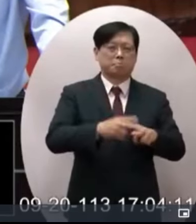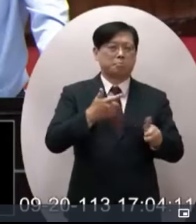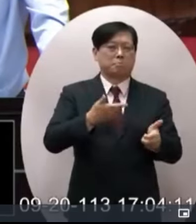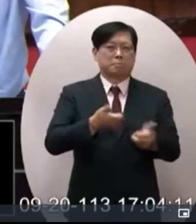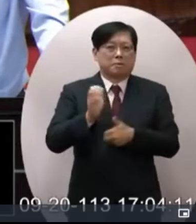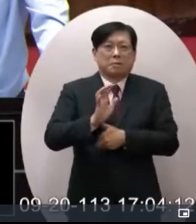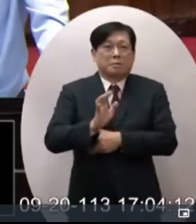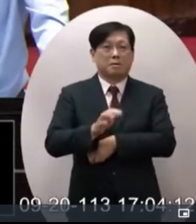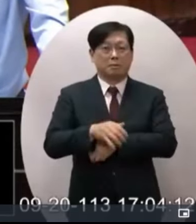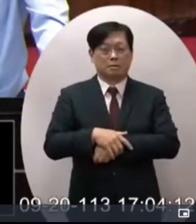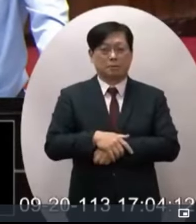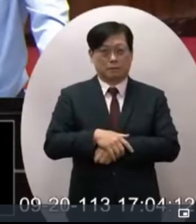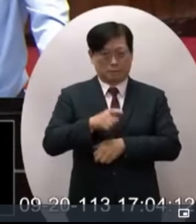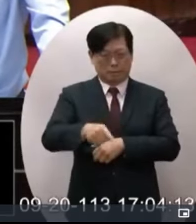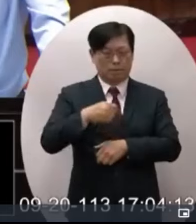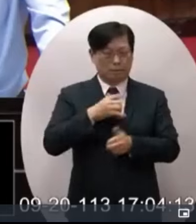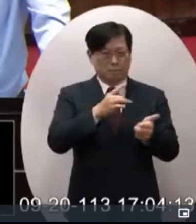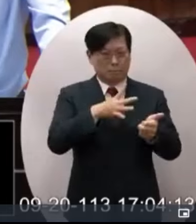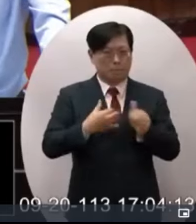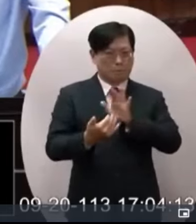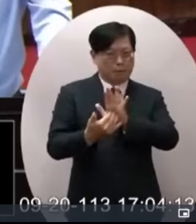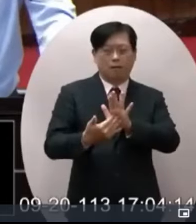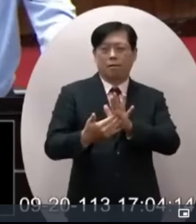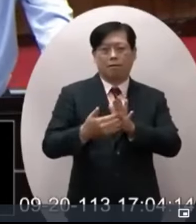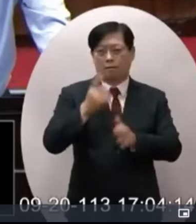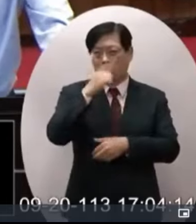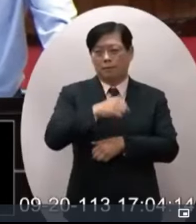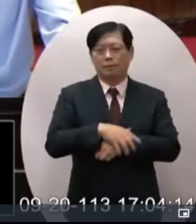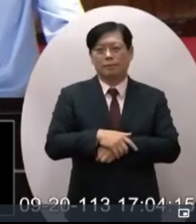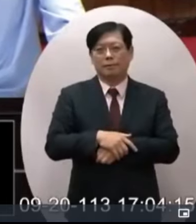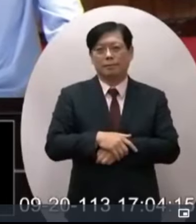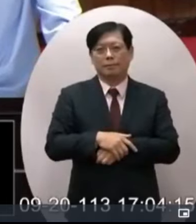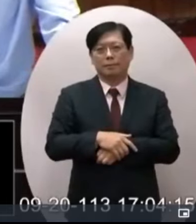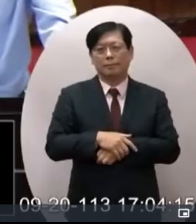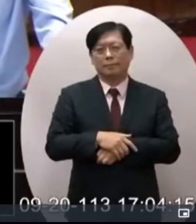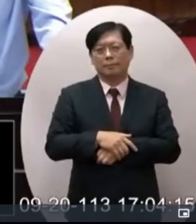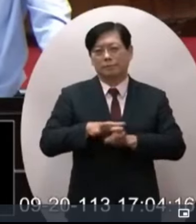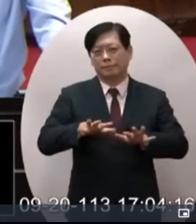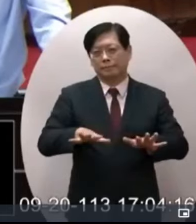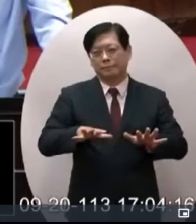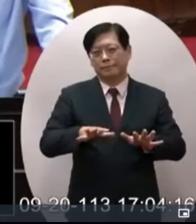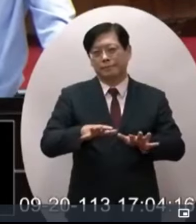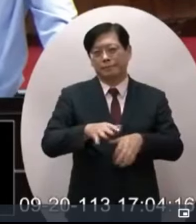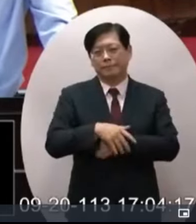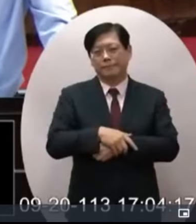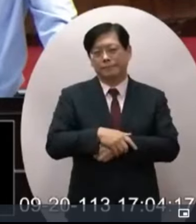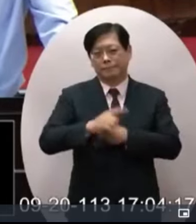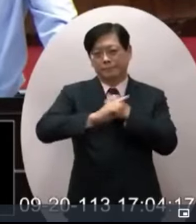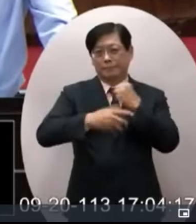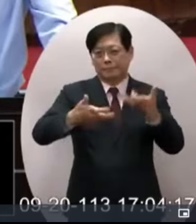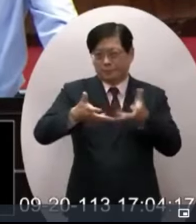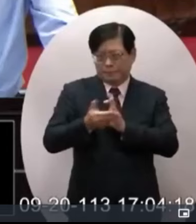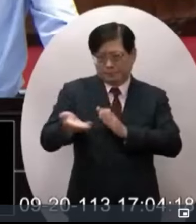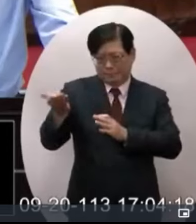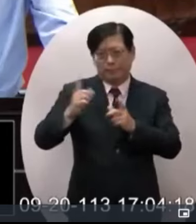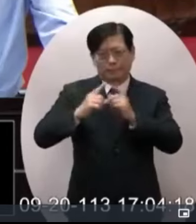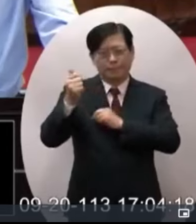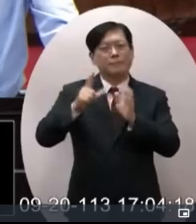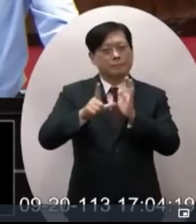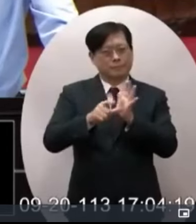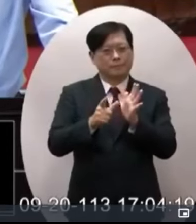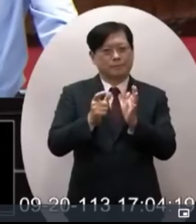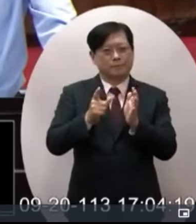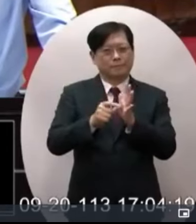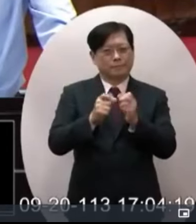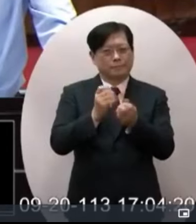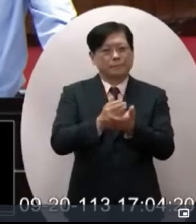行的一个挡箭牌，好不好？好，那么请那个法务部长请回啊、时间暂停